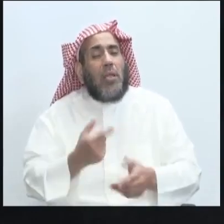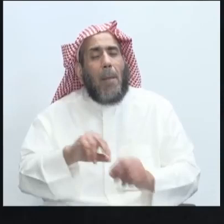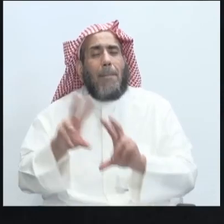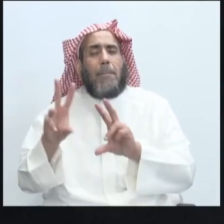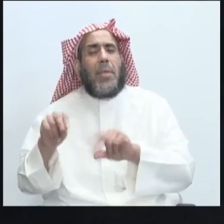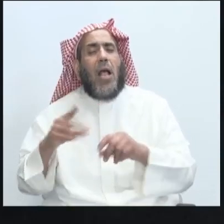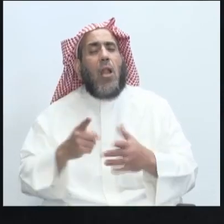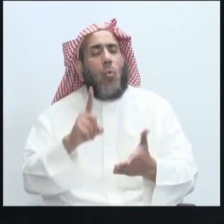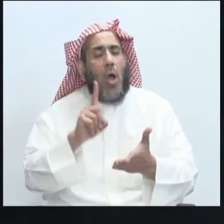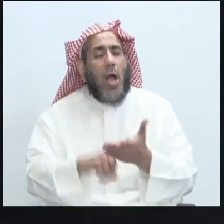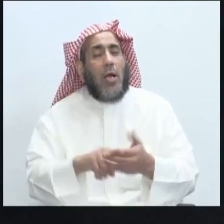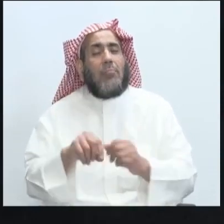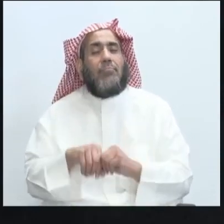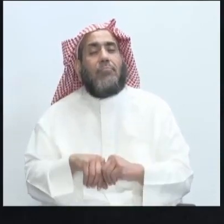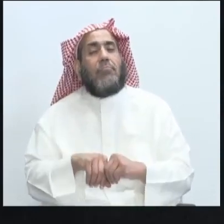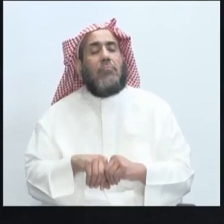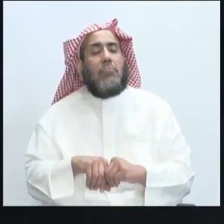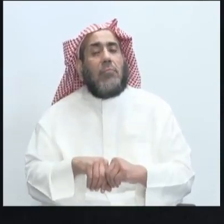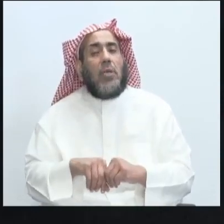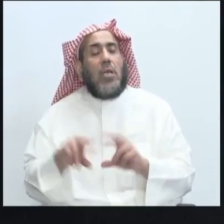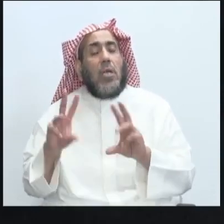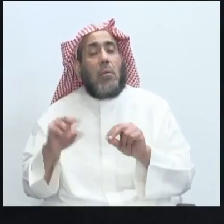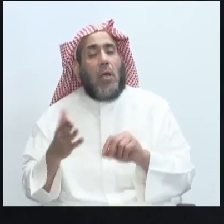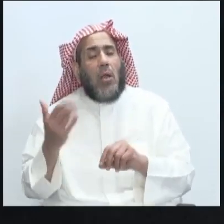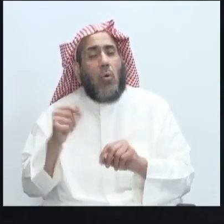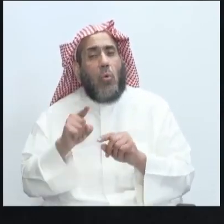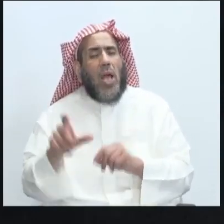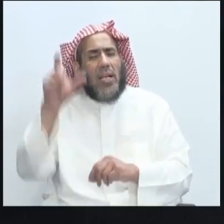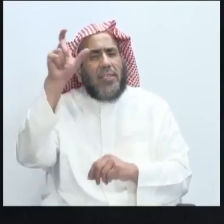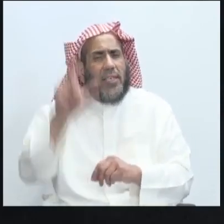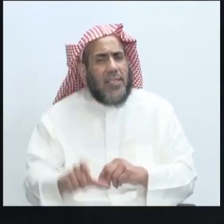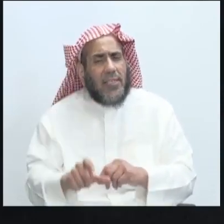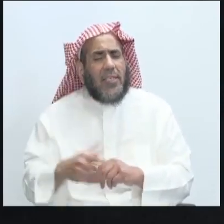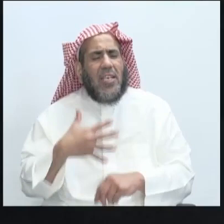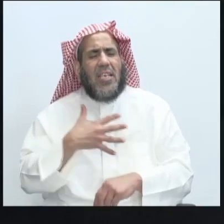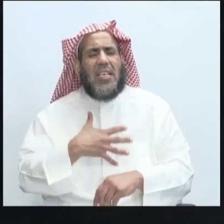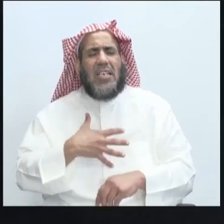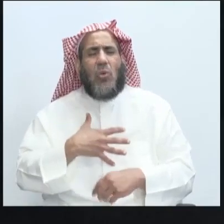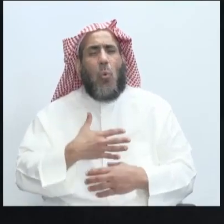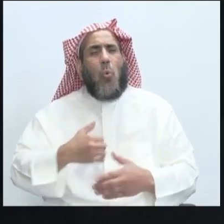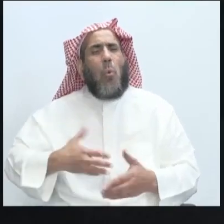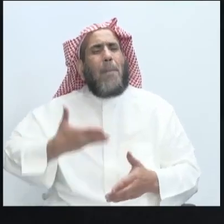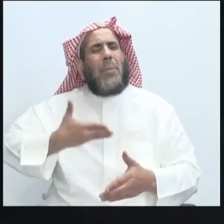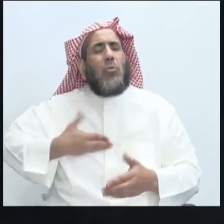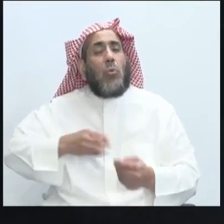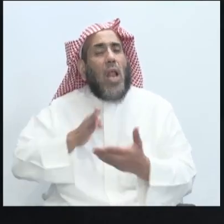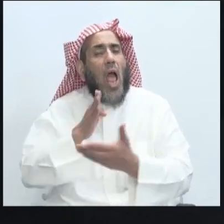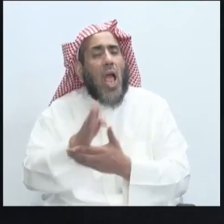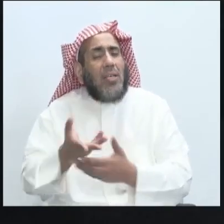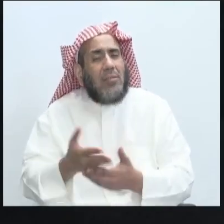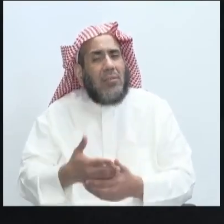سبيل المثال كما ذكرنا ان هناك شخص يشعر بالجوع فيتوجه الى